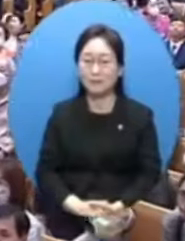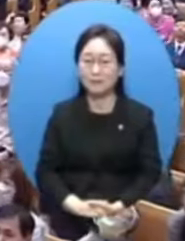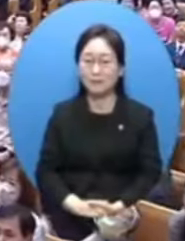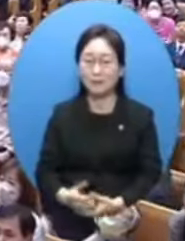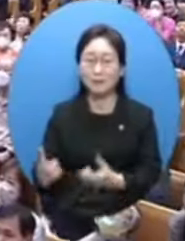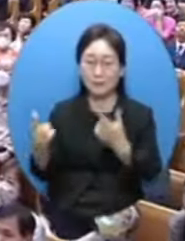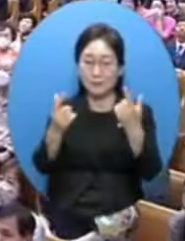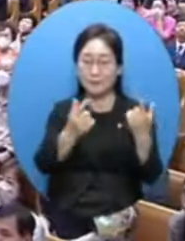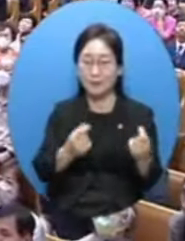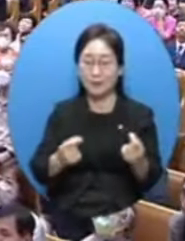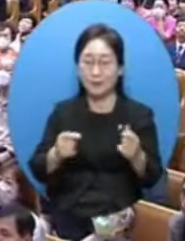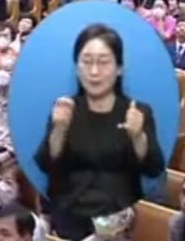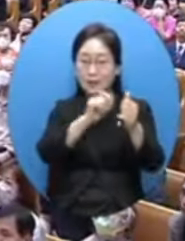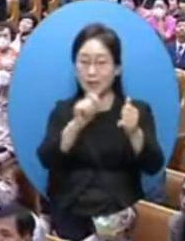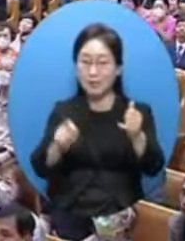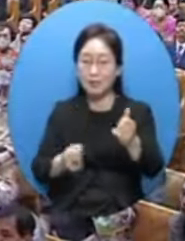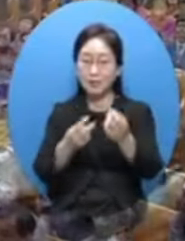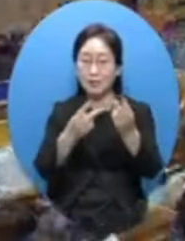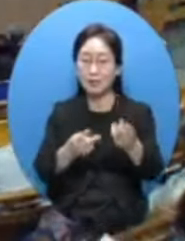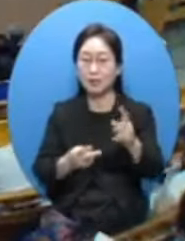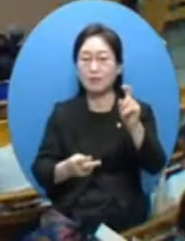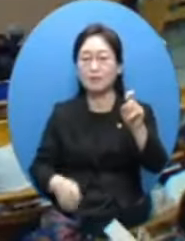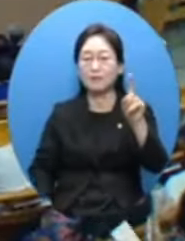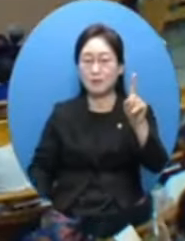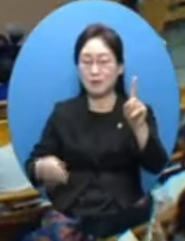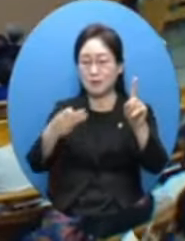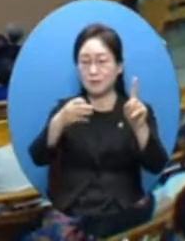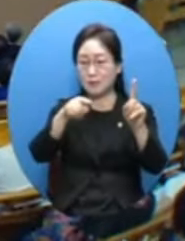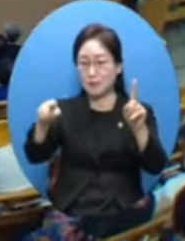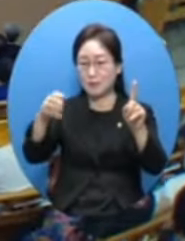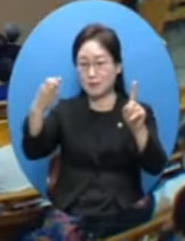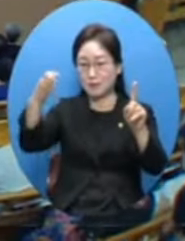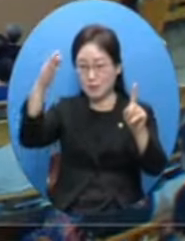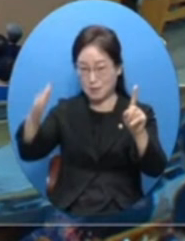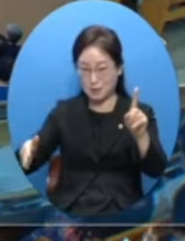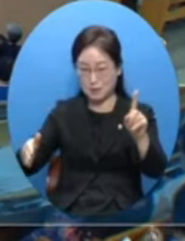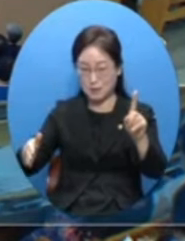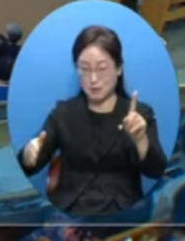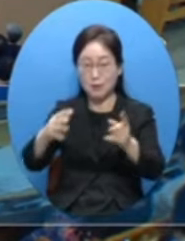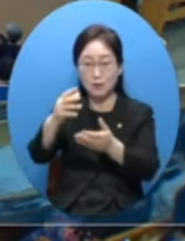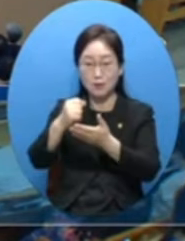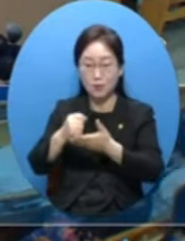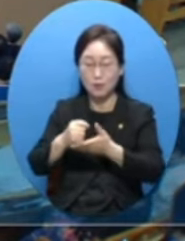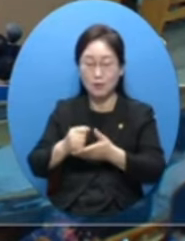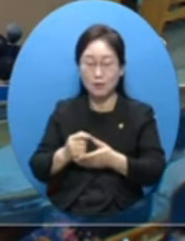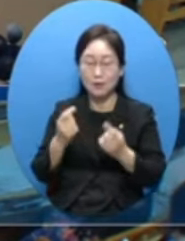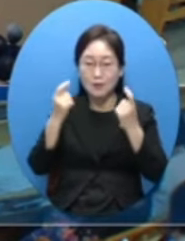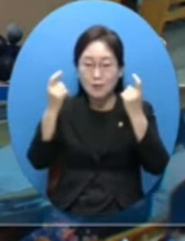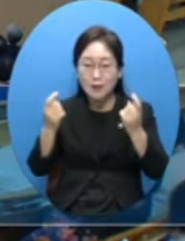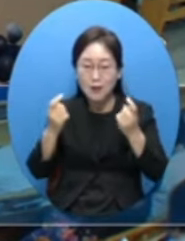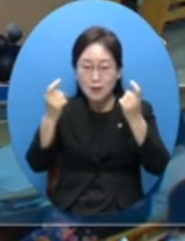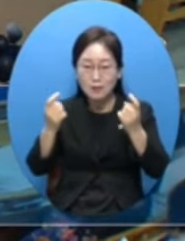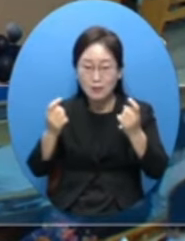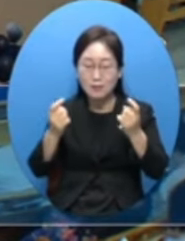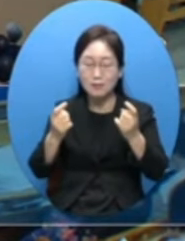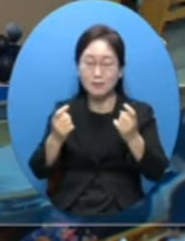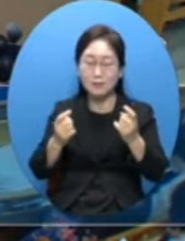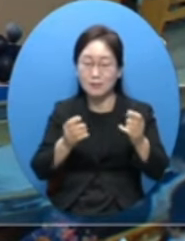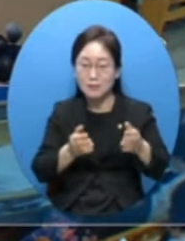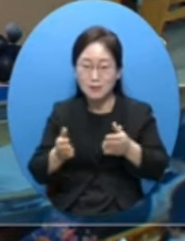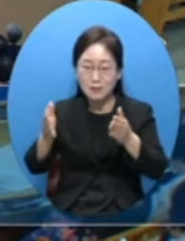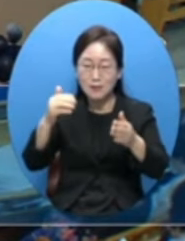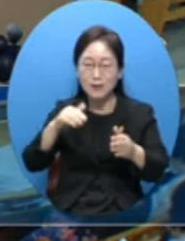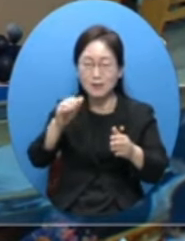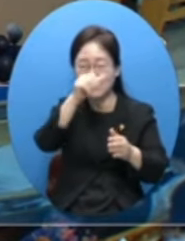오늘 저는 여러분과 함께 히브리서 11장 13절 14절 말씀을 가지고 나그네 길 가는 인생의 어떤 제목으로